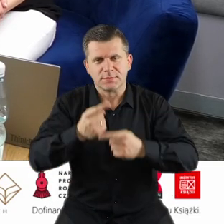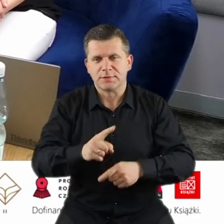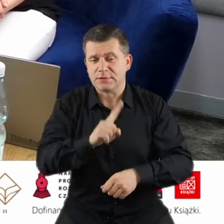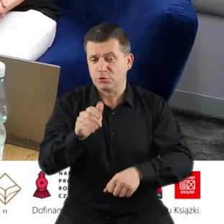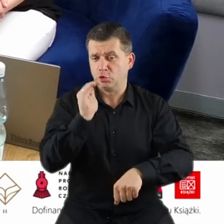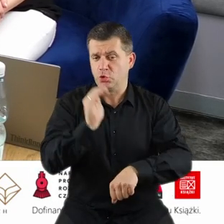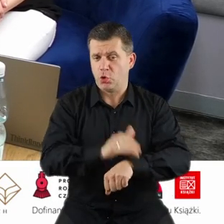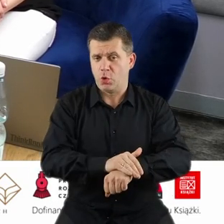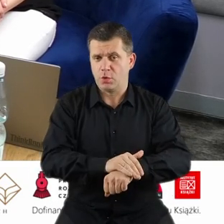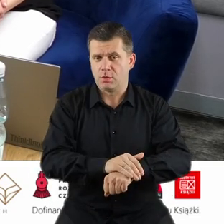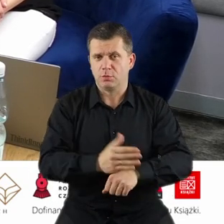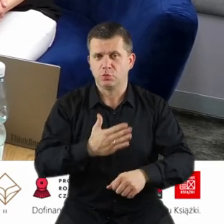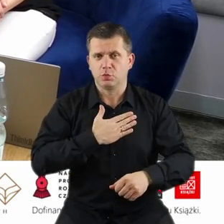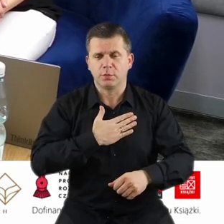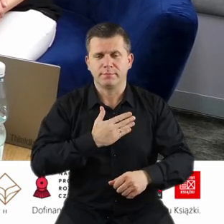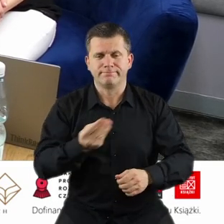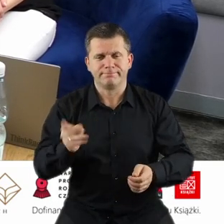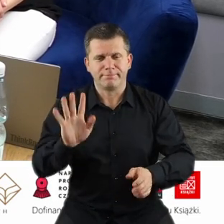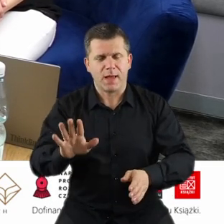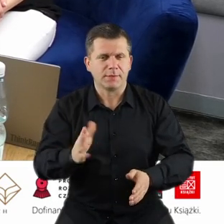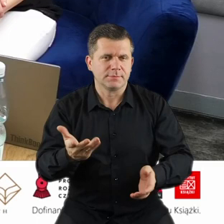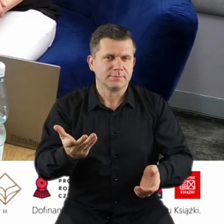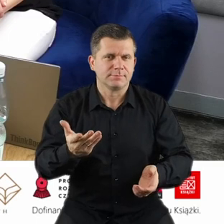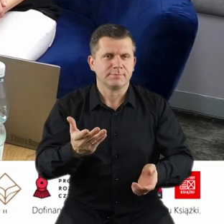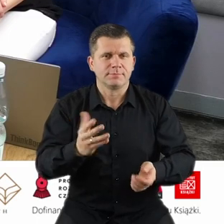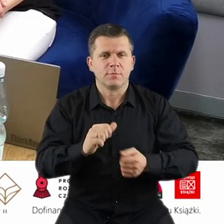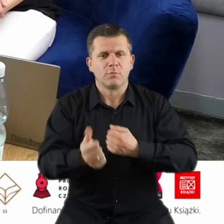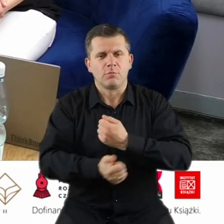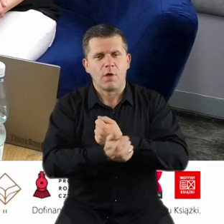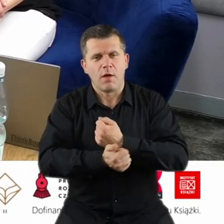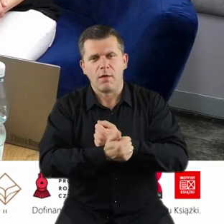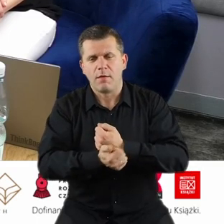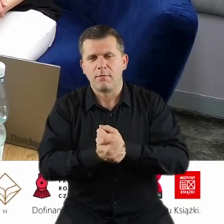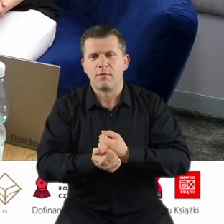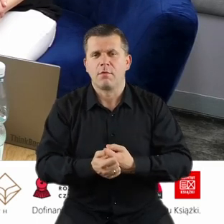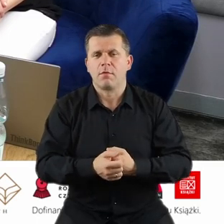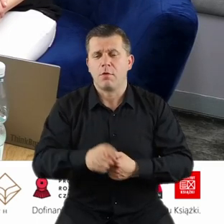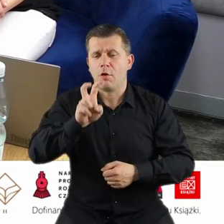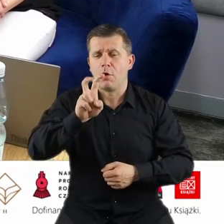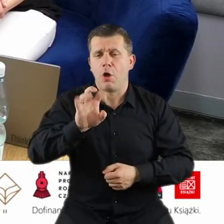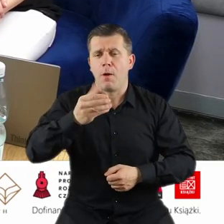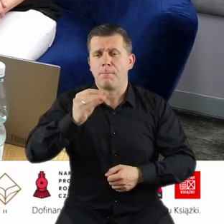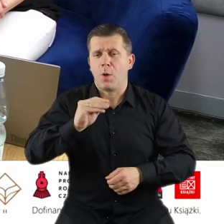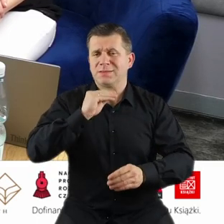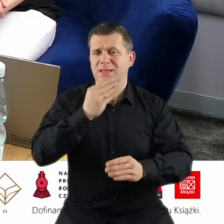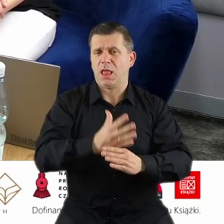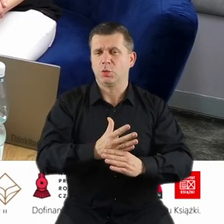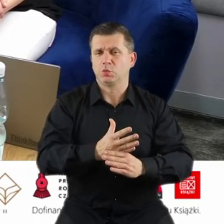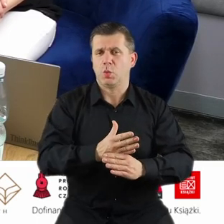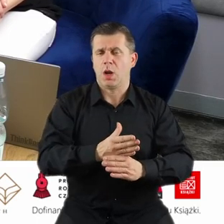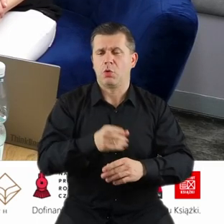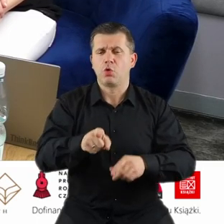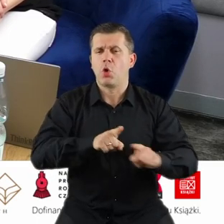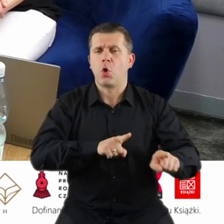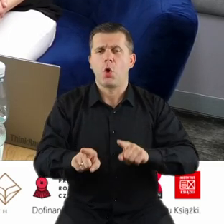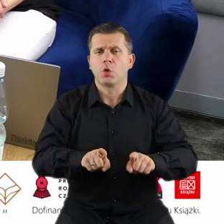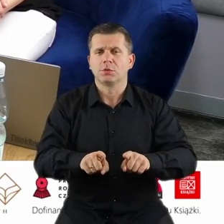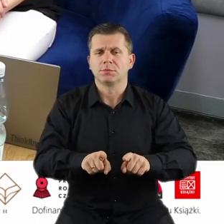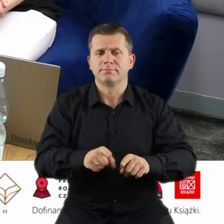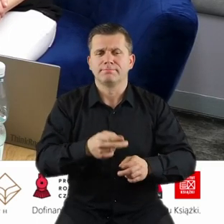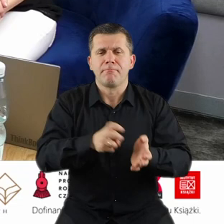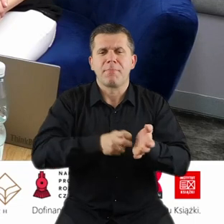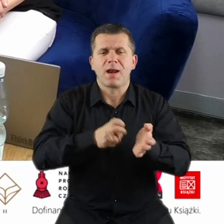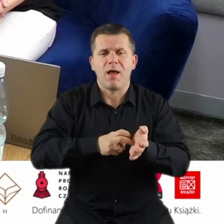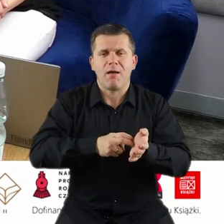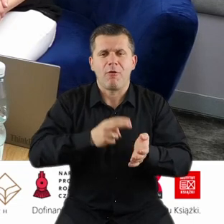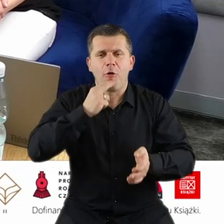że zgodnie z jakąś tam podbudową teoretyczną, którą stworzyły, że homoseksualizm wynika z